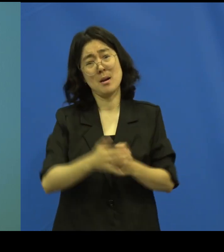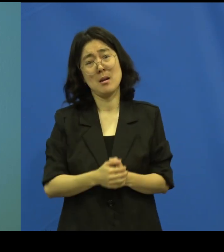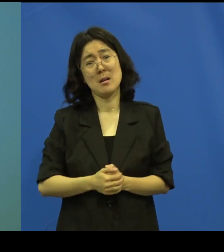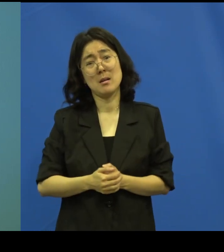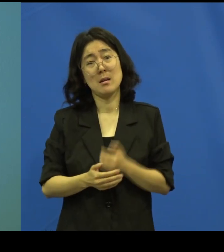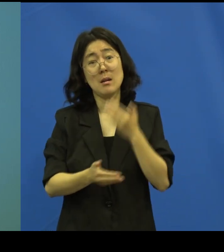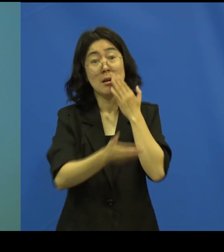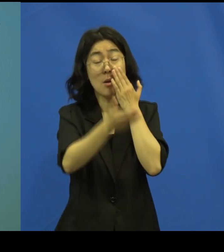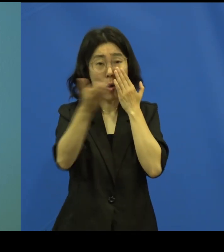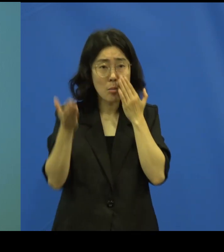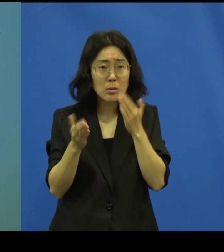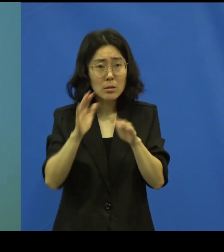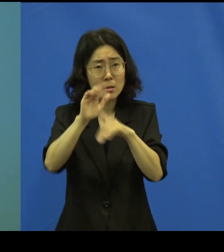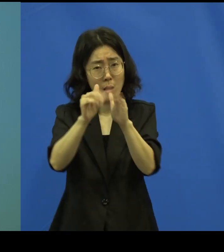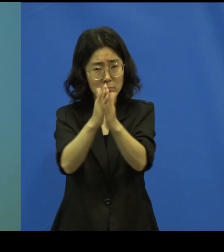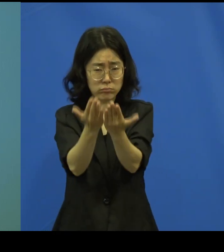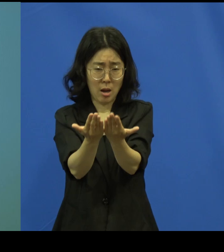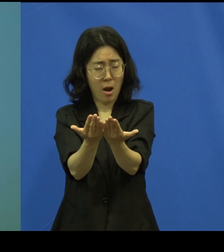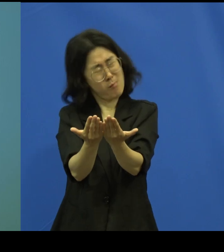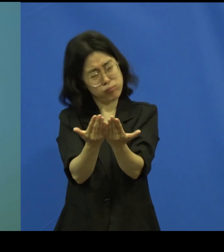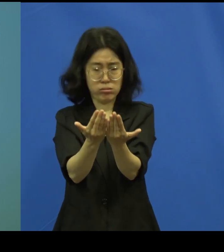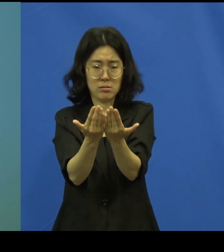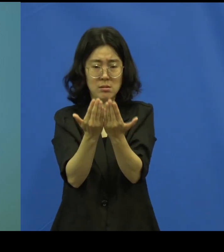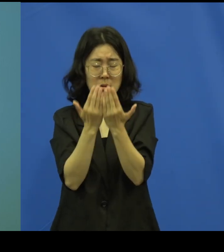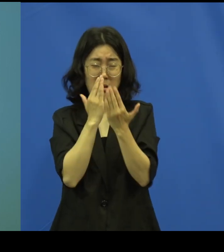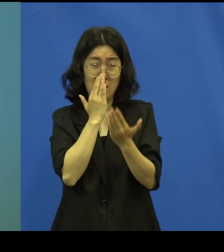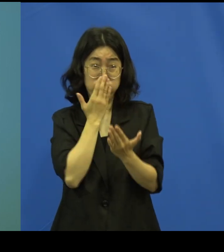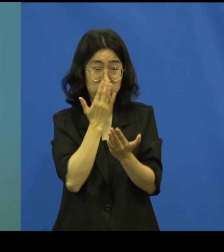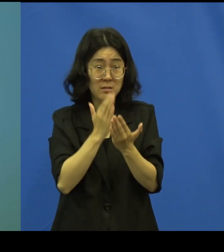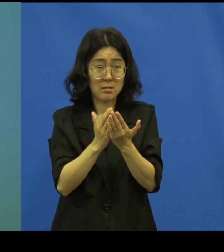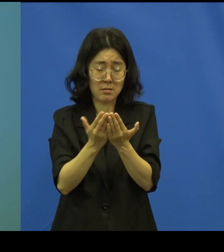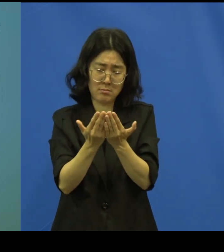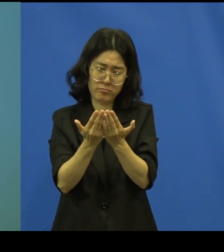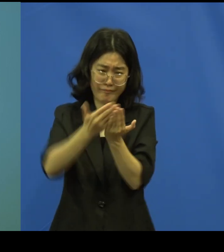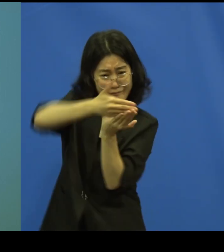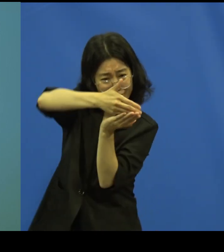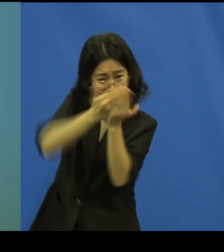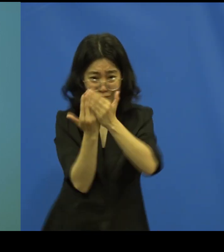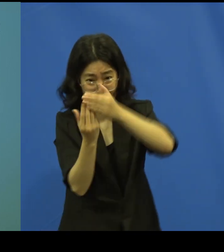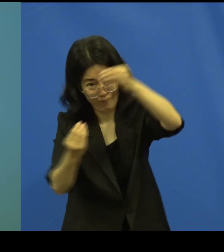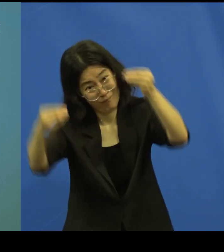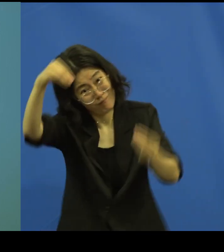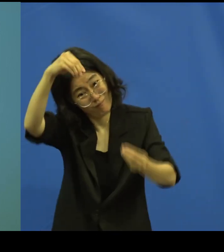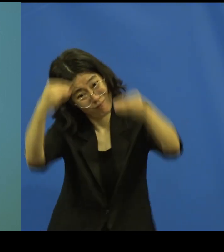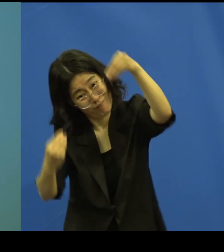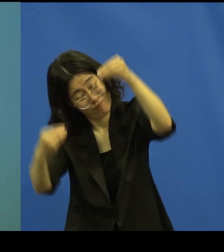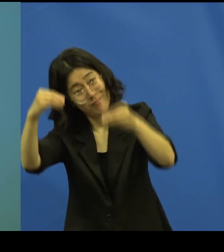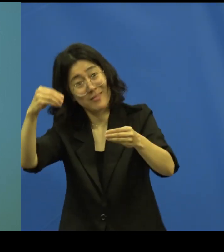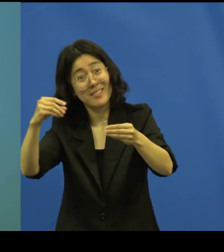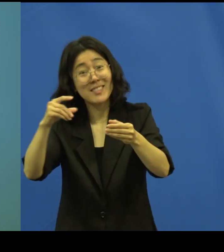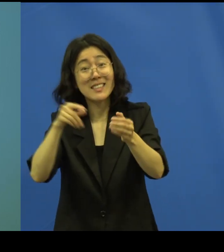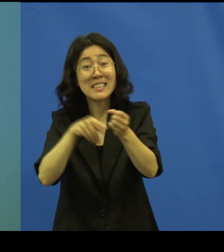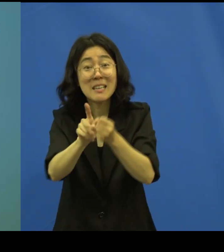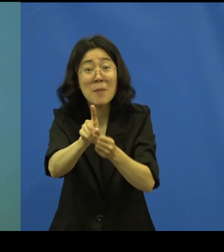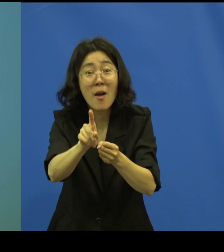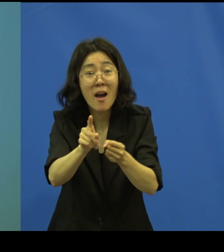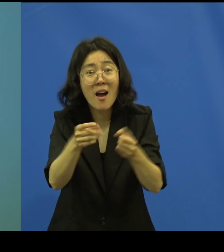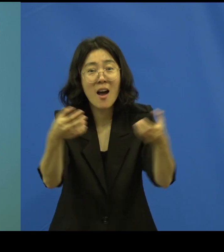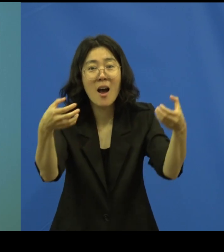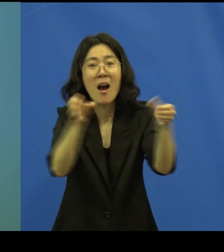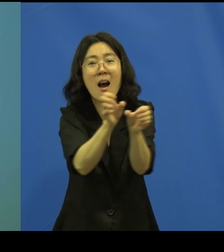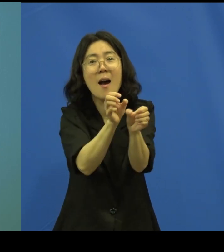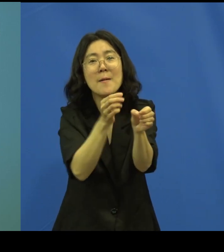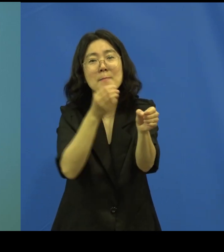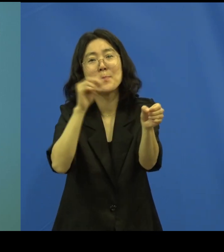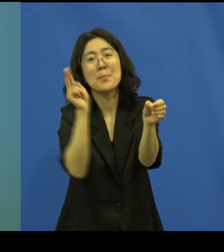성경을 읽는데 성경이 눈에 잘 안 들어오면요 아직 인봉이 안 떼진 거예요. 봉인이 된 거예요. 봉인. 성경이 아직 봉인이